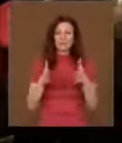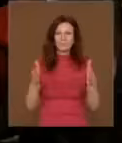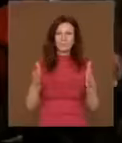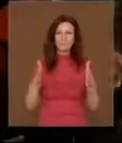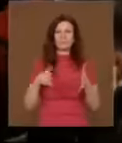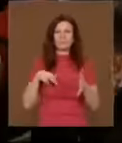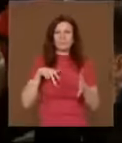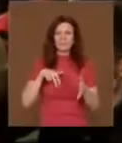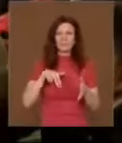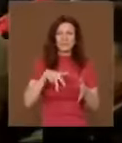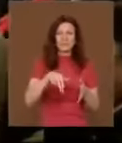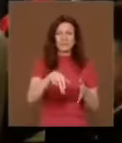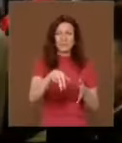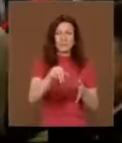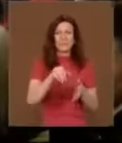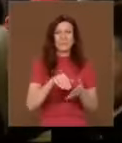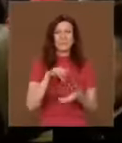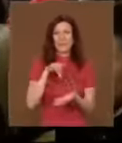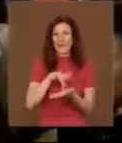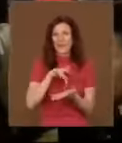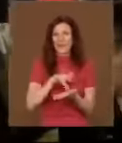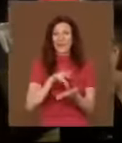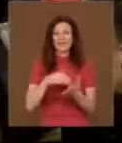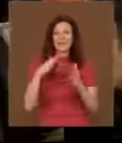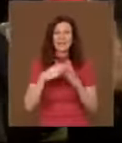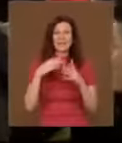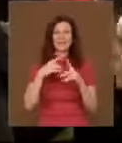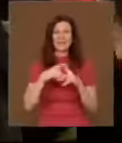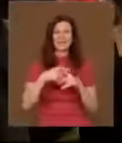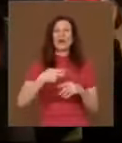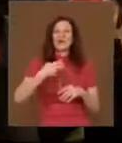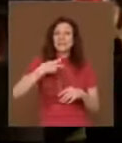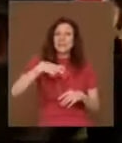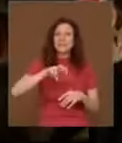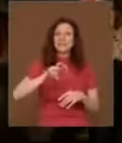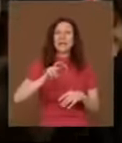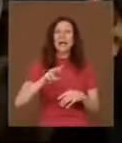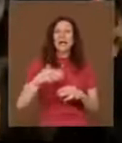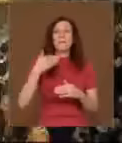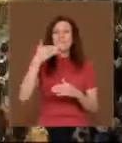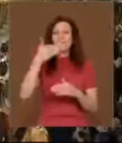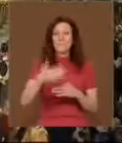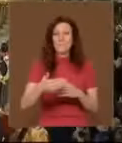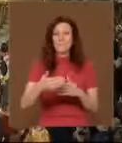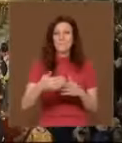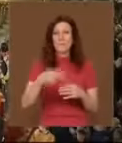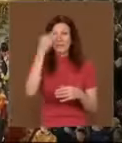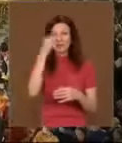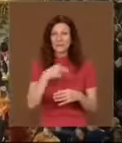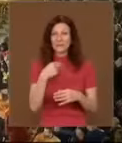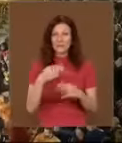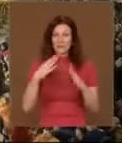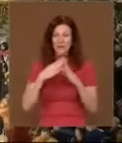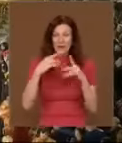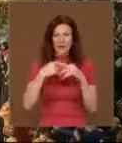храмовото пространство, през центъра на храма и излизайки пред храма,